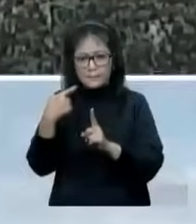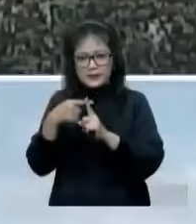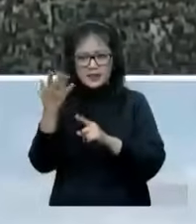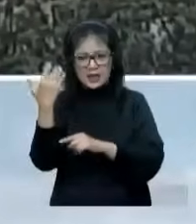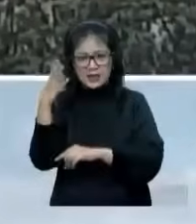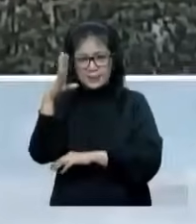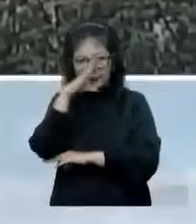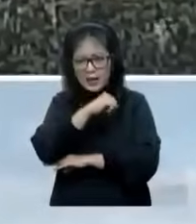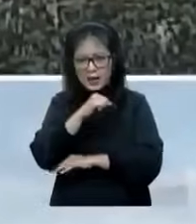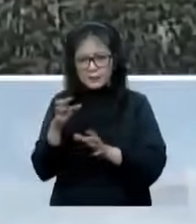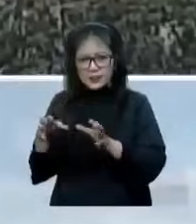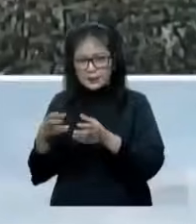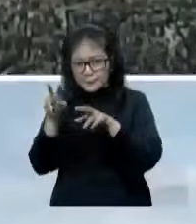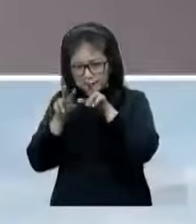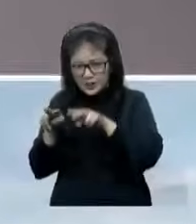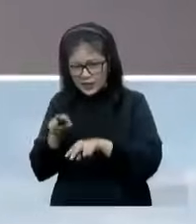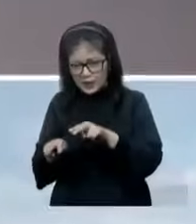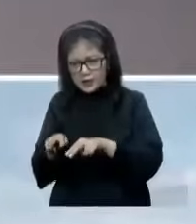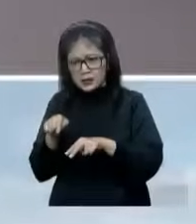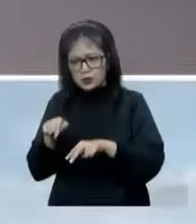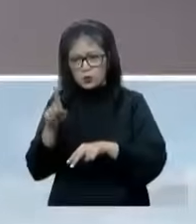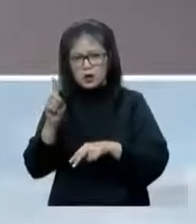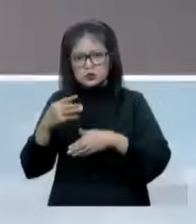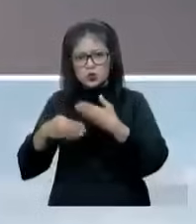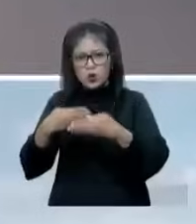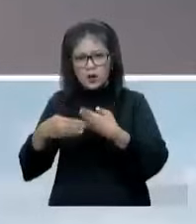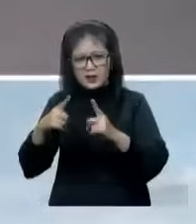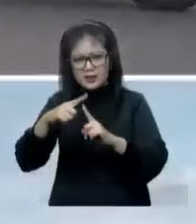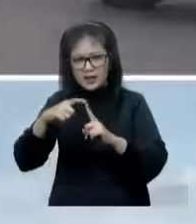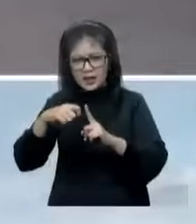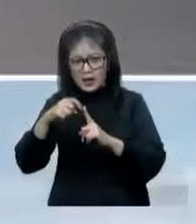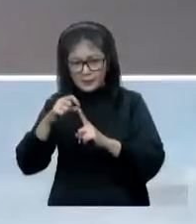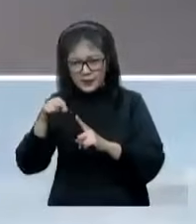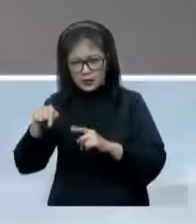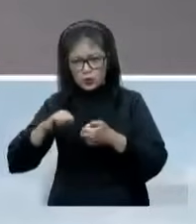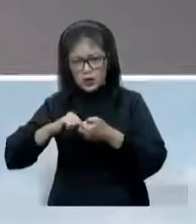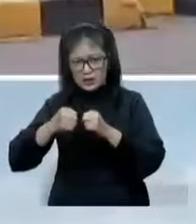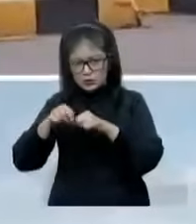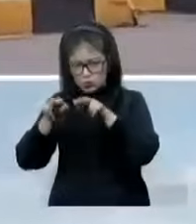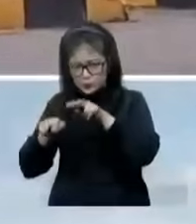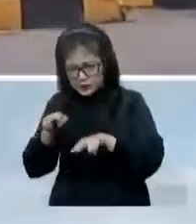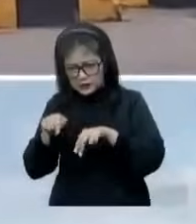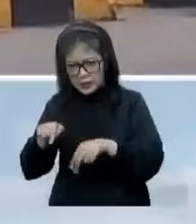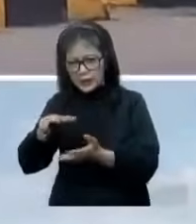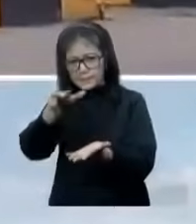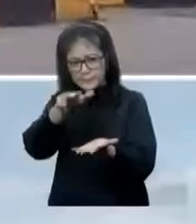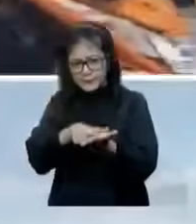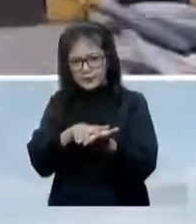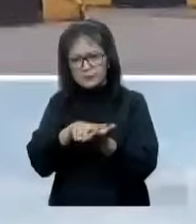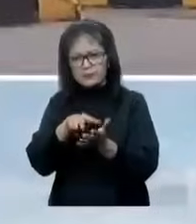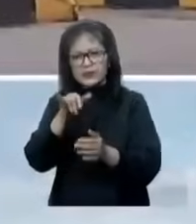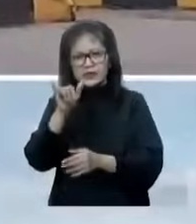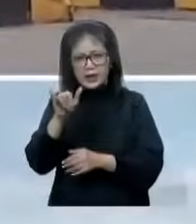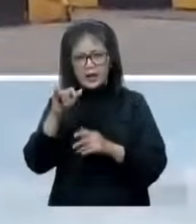penyidik telah melakukanar perkara dan telah menetapkan Eh saudara ya sebagai